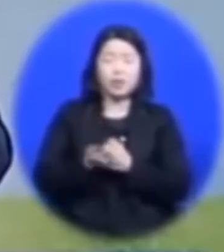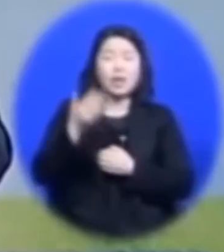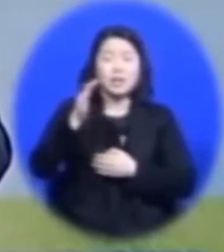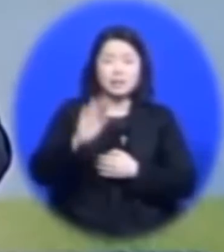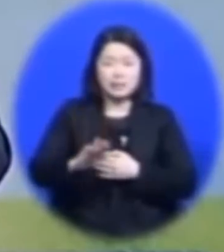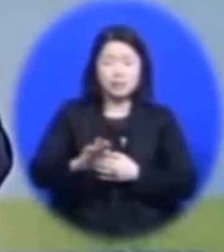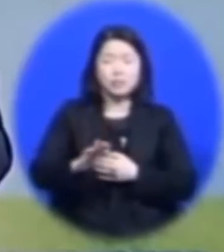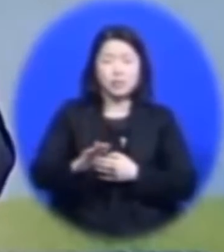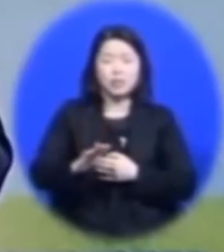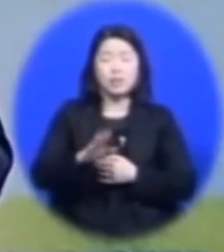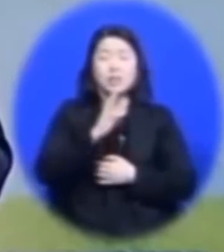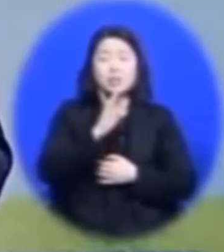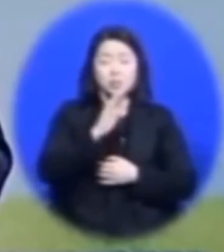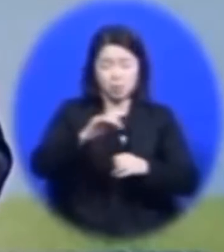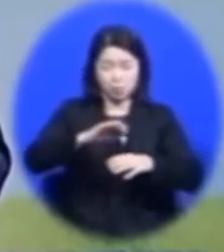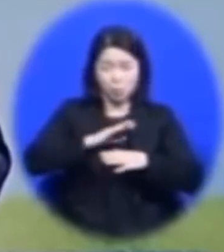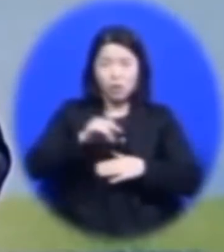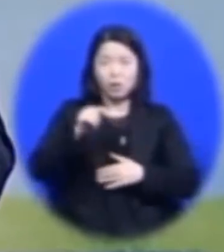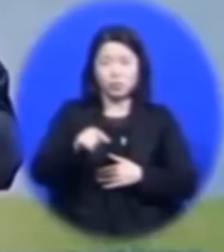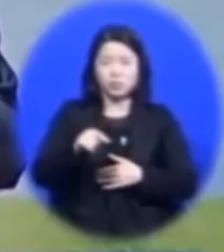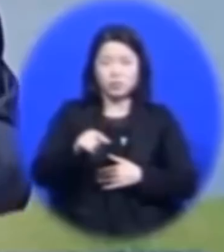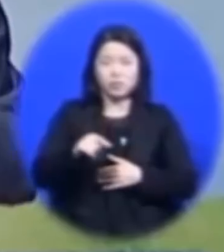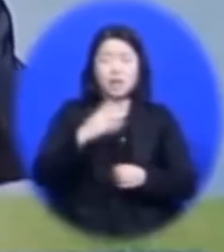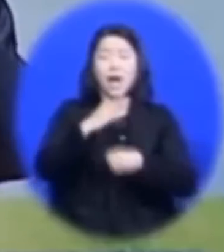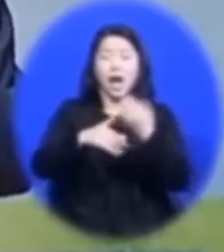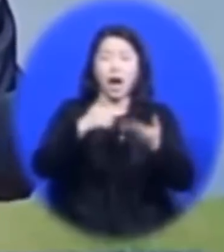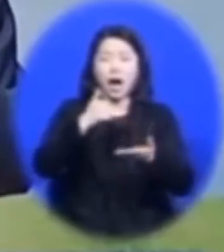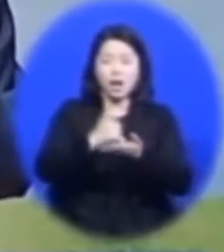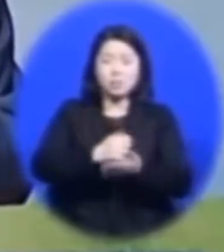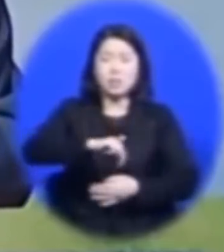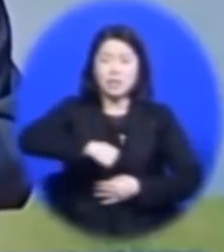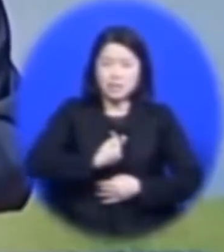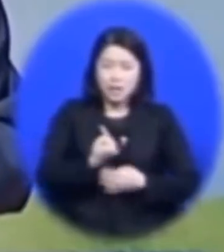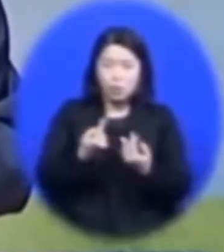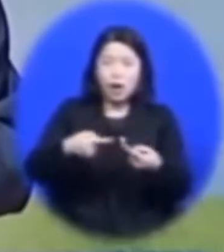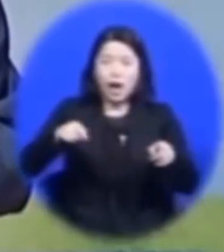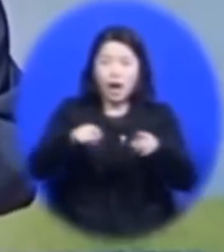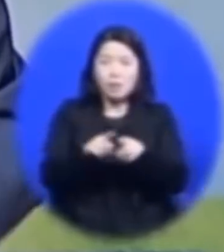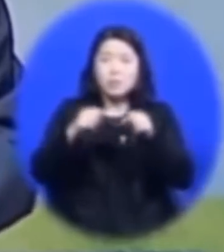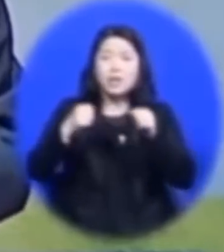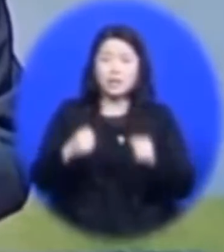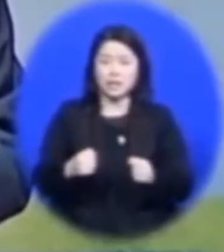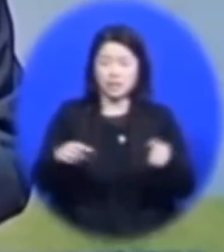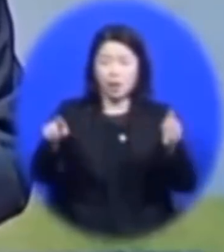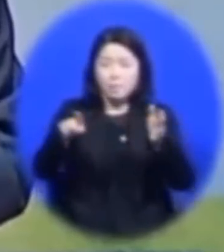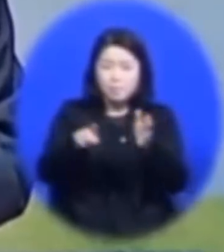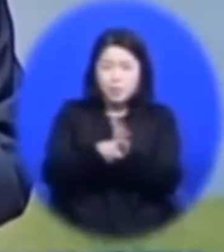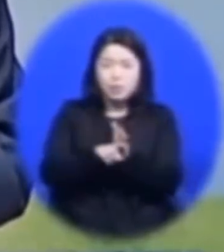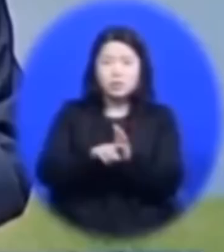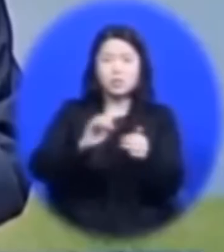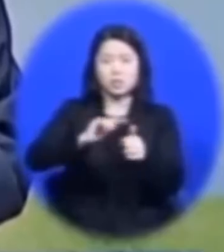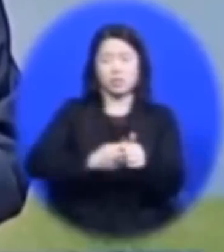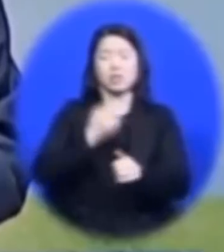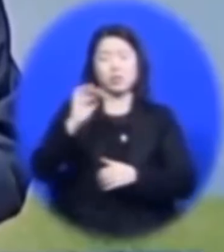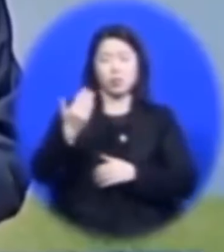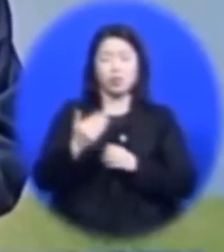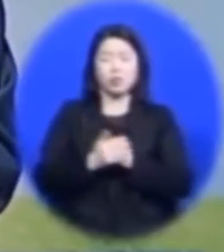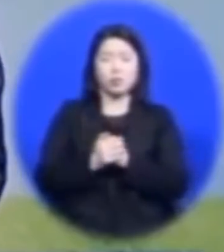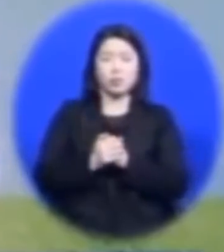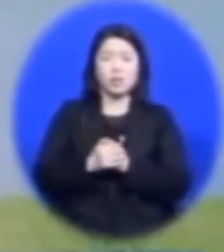그런데 참 놀라운 것은 하나님이 자기와 같이 계시다고 믿어지는 거에요